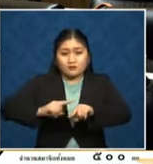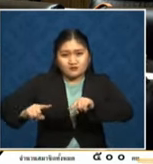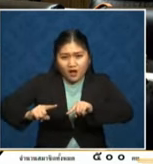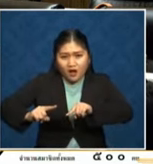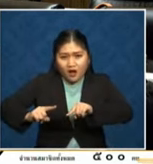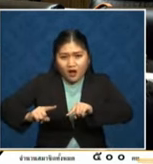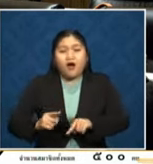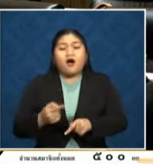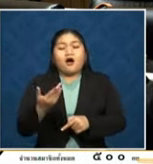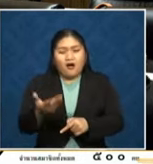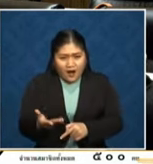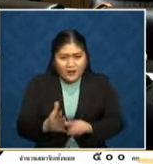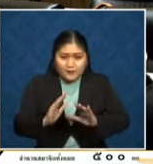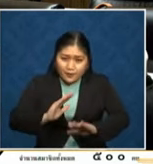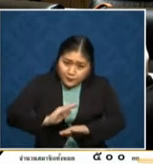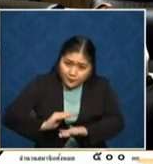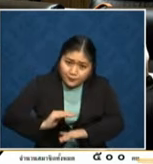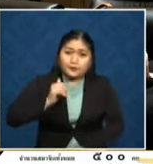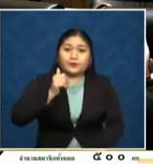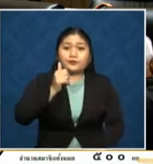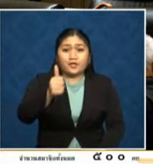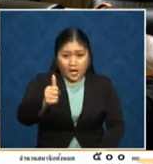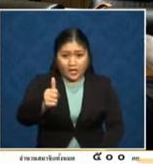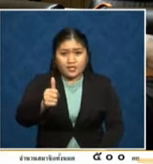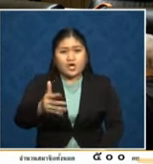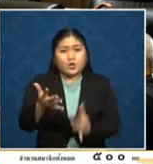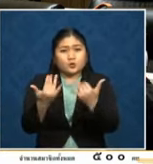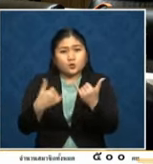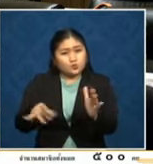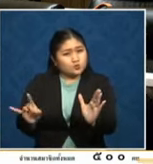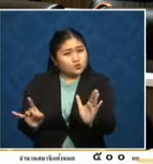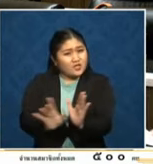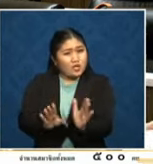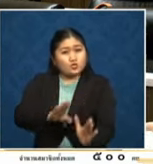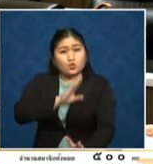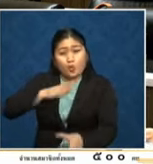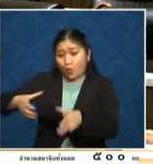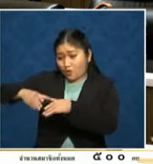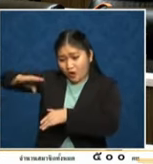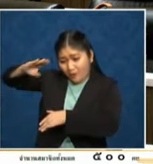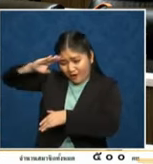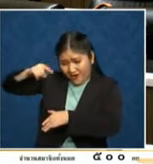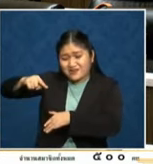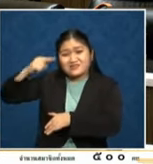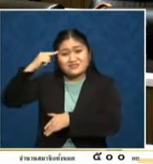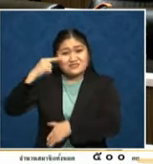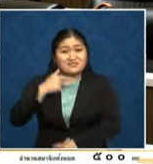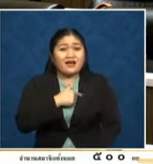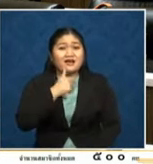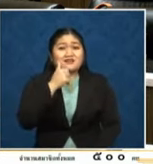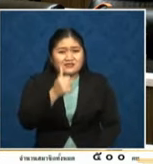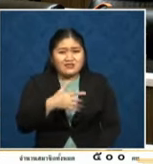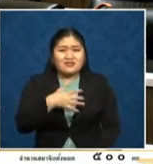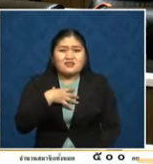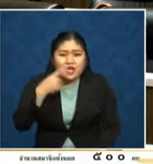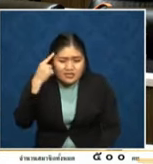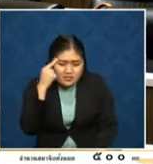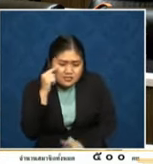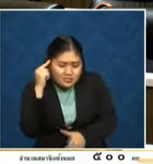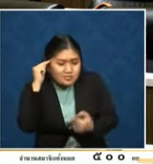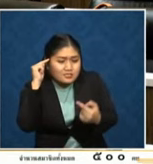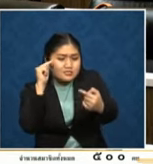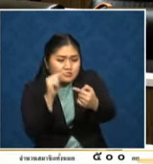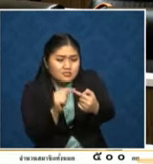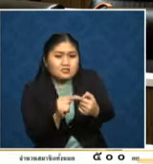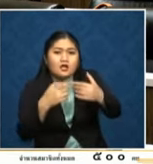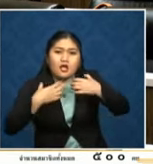นส่งแบบที่เป็นอยู่ในปัจจุบันท้ายที่สุดนี้ครับหากกองทัพอากาศใจดีและเห็นแก่ปอดของลูกหลานชาวปทุมธานีก็อยาก